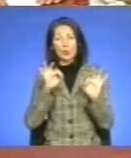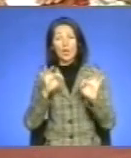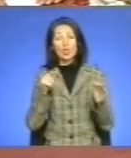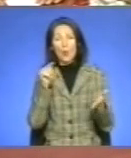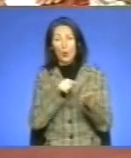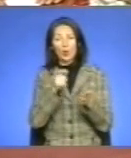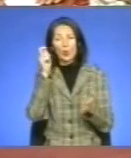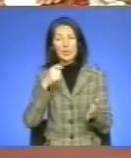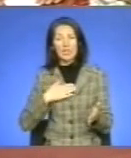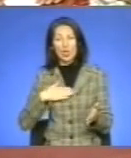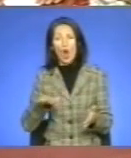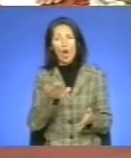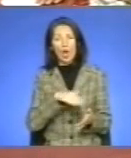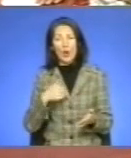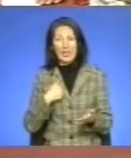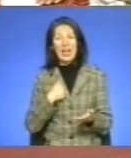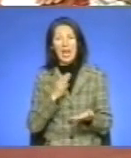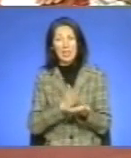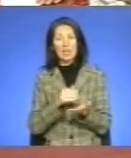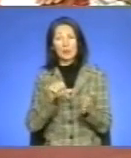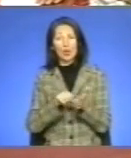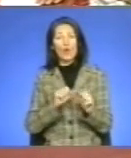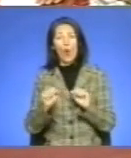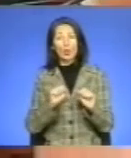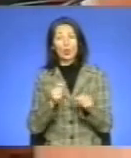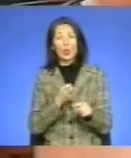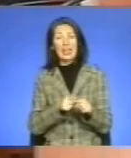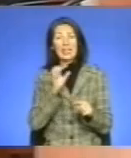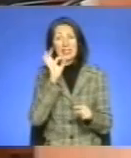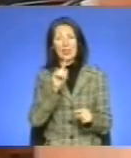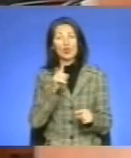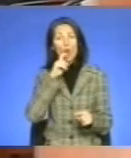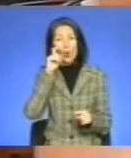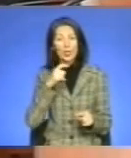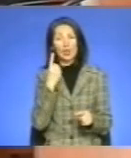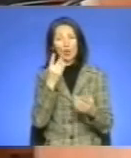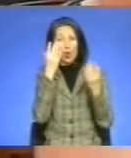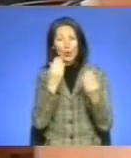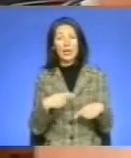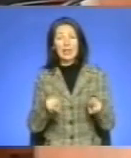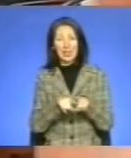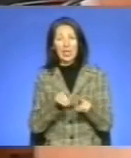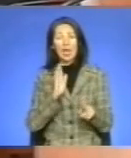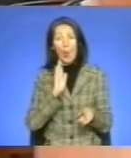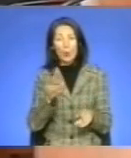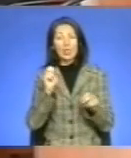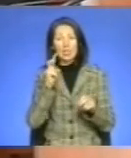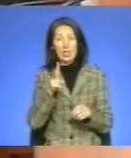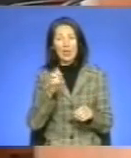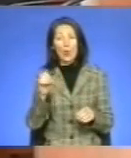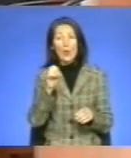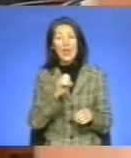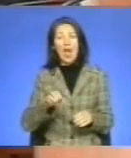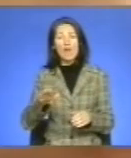є представником уряду, який заявив, що Україна одного дня таки стане членом Євросоюзу, переконаний Мартін